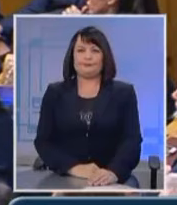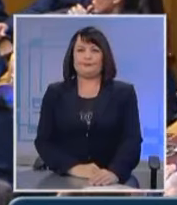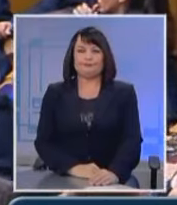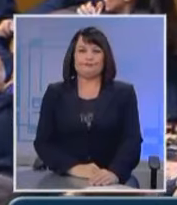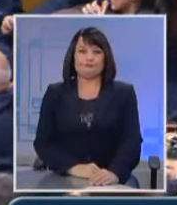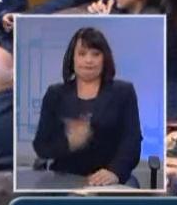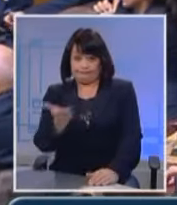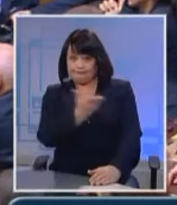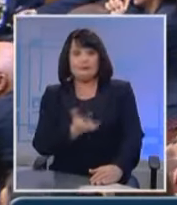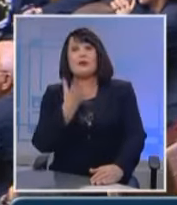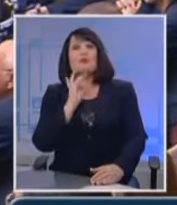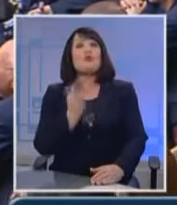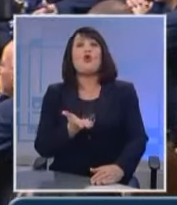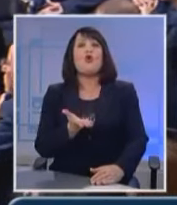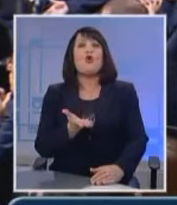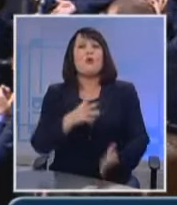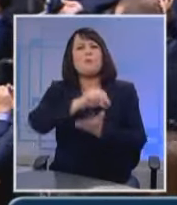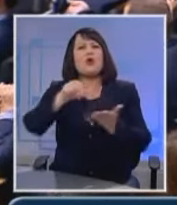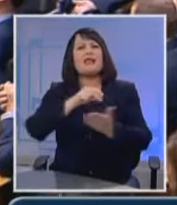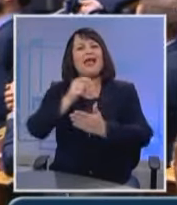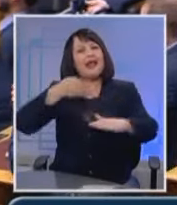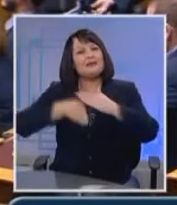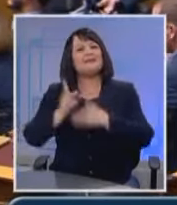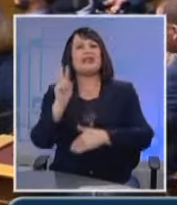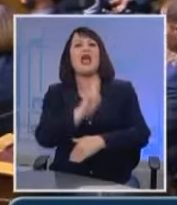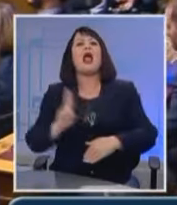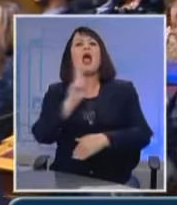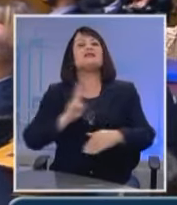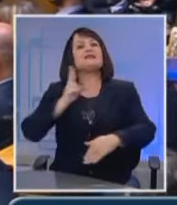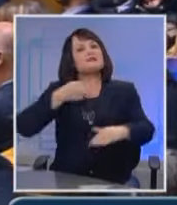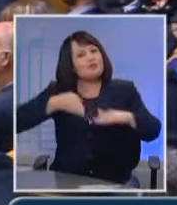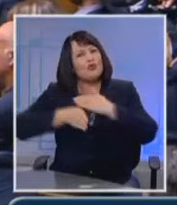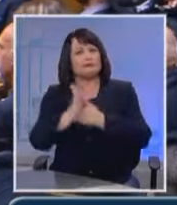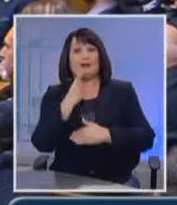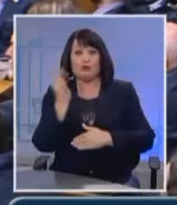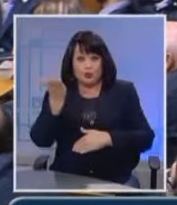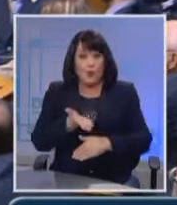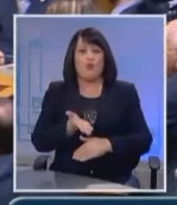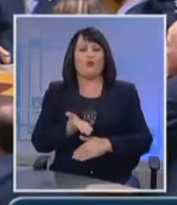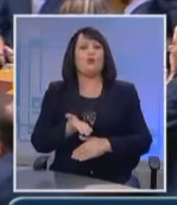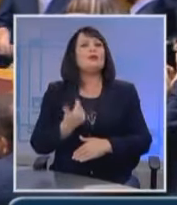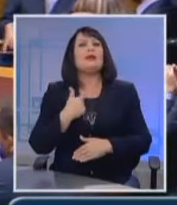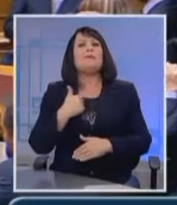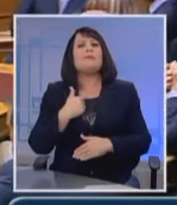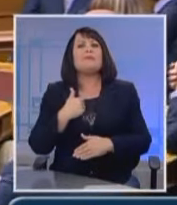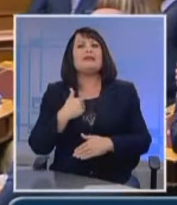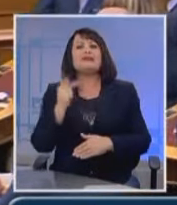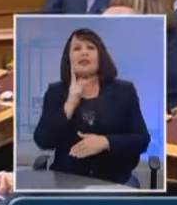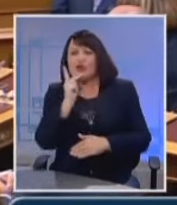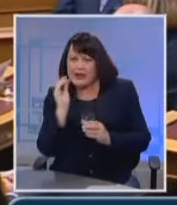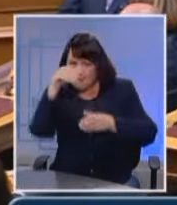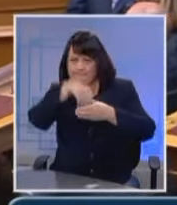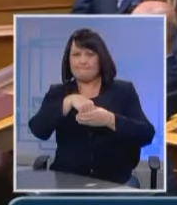Είναι εδώ γιατί έχουν ξεπεράσει την προκατάληψη και τον ρατσισμό. Είμαστε εδώ γιατί αποτελούμε ένα κομμάτι της